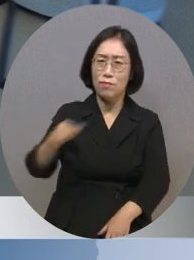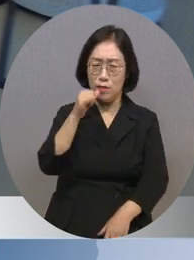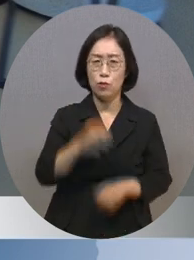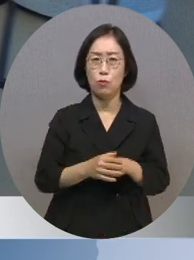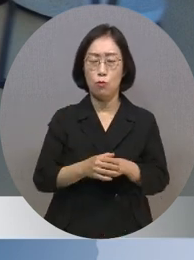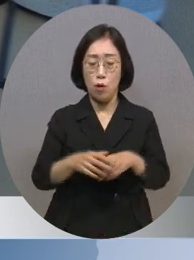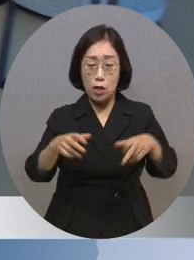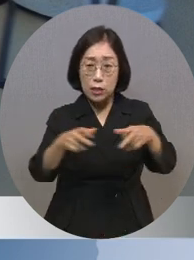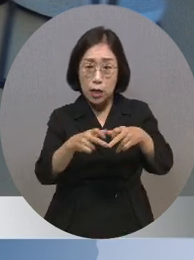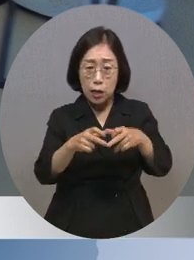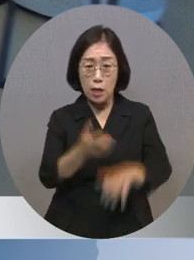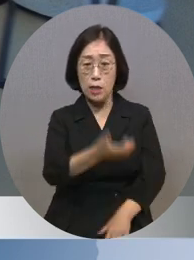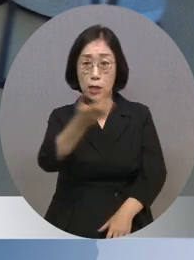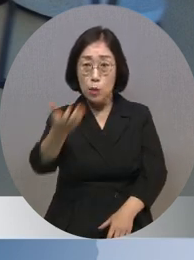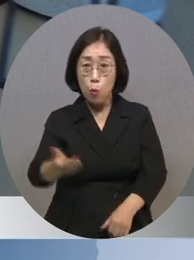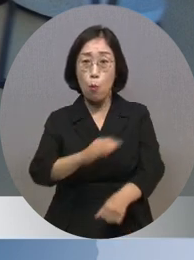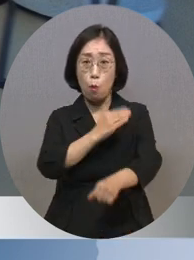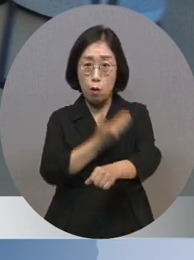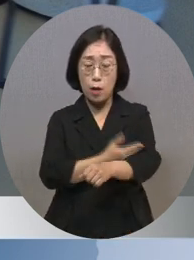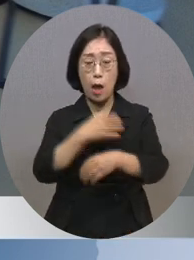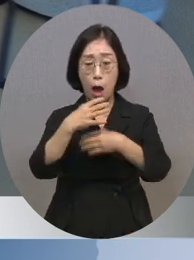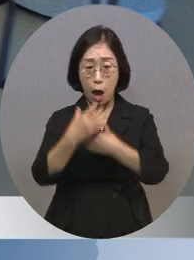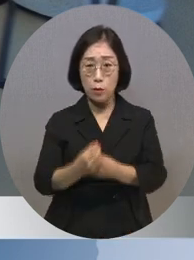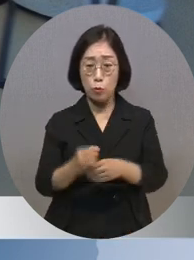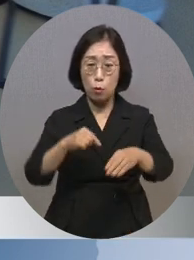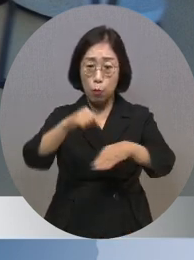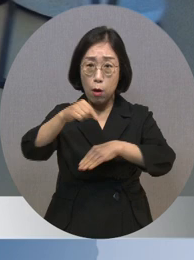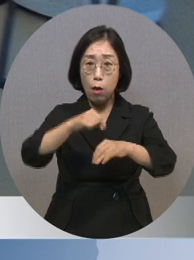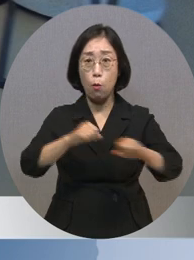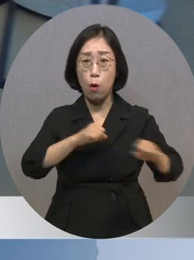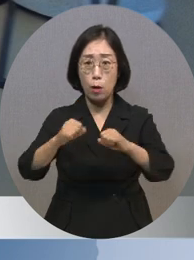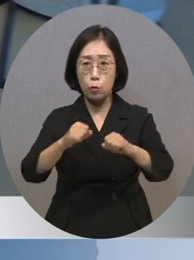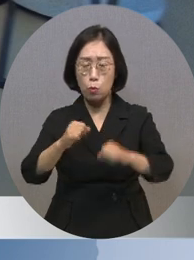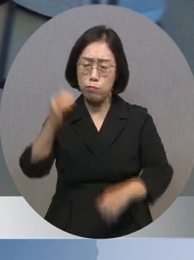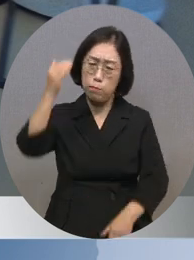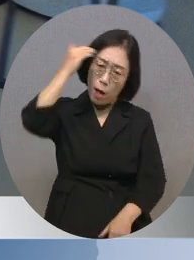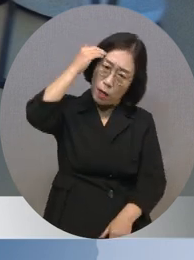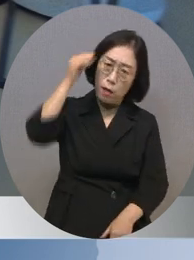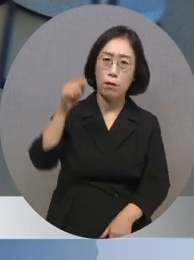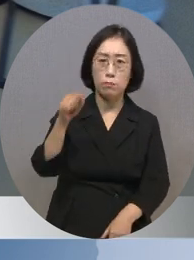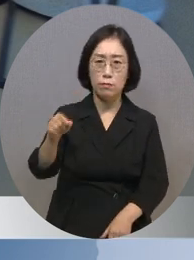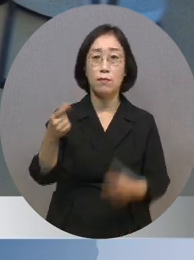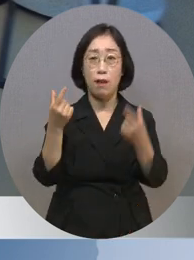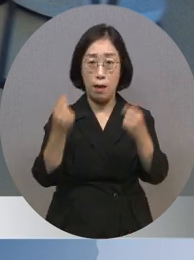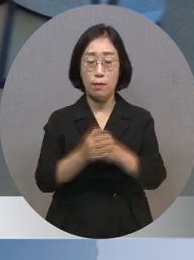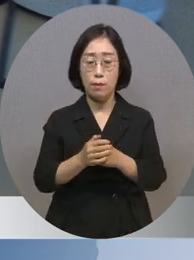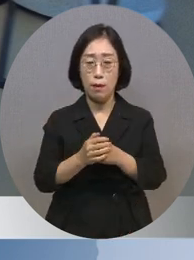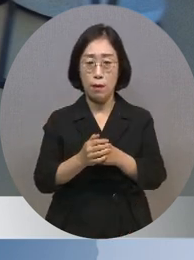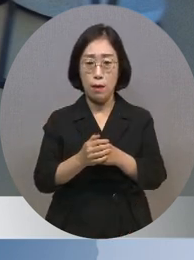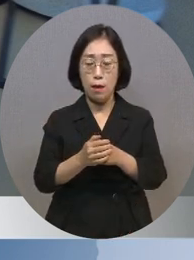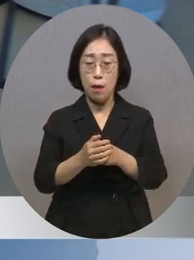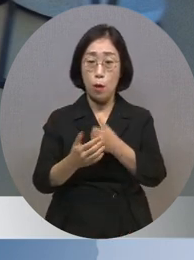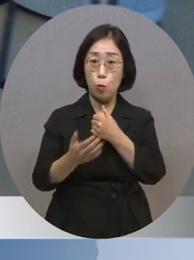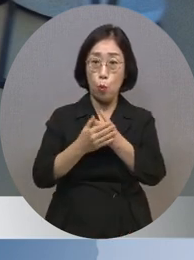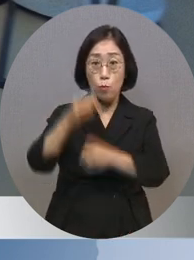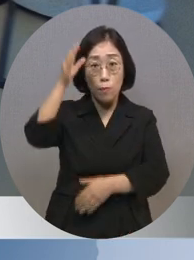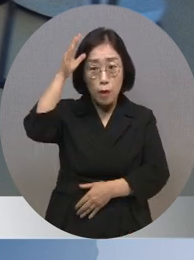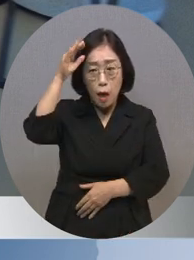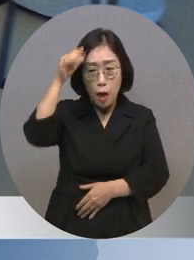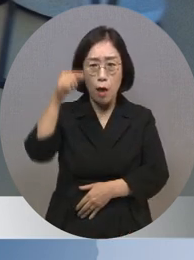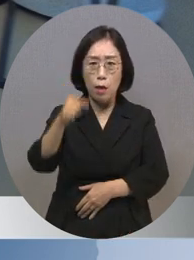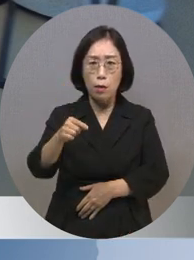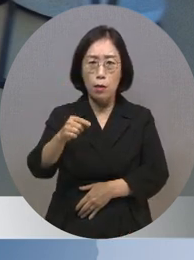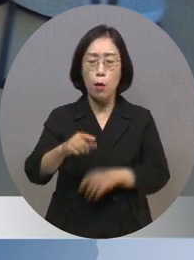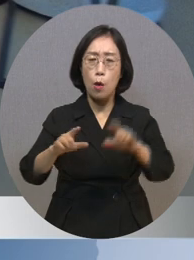곧 장애인의 이동권과 안전하게 활동할 권리를 침해하는 것과 같은데요. 안내견이 이용자에게 어떤 존재인지